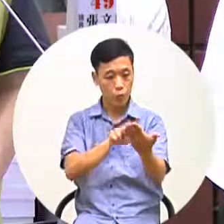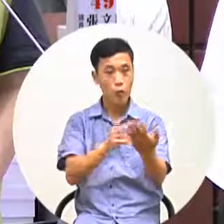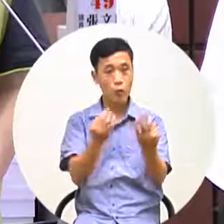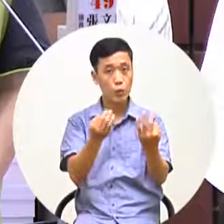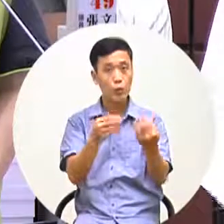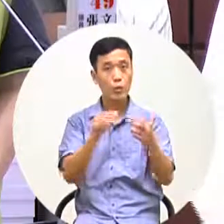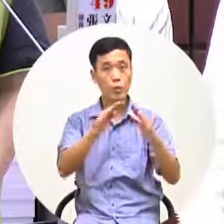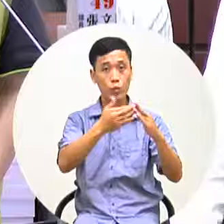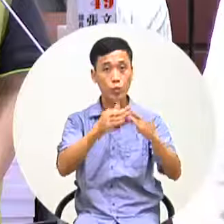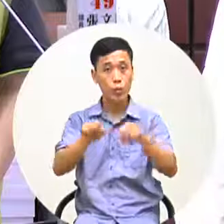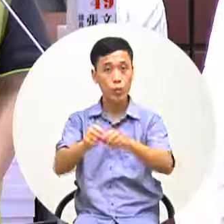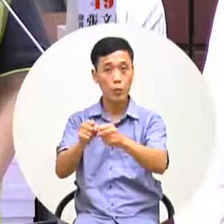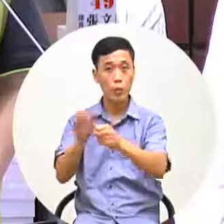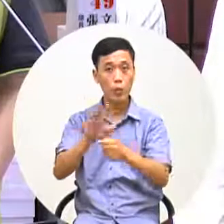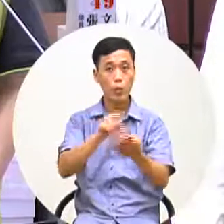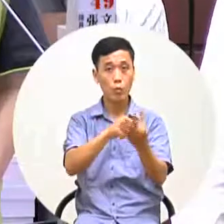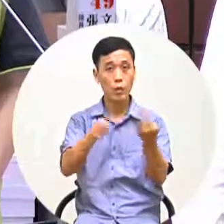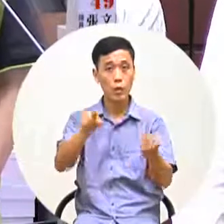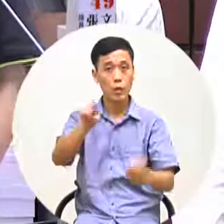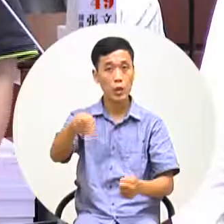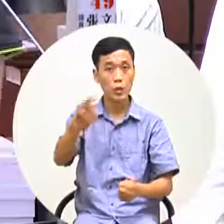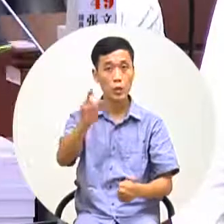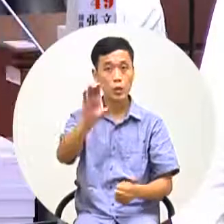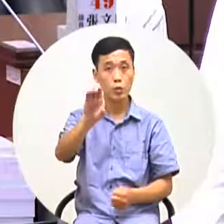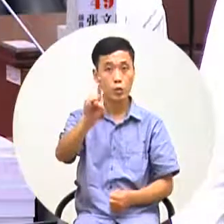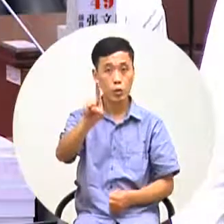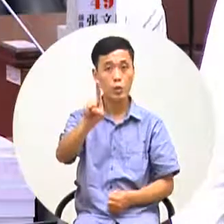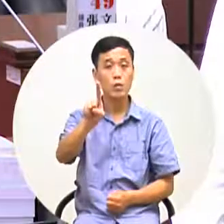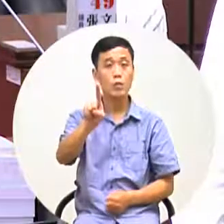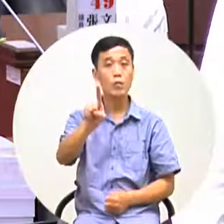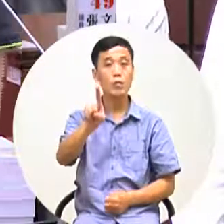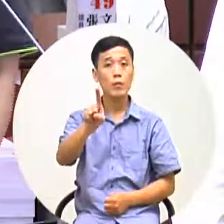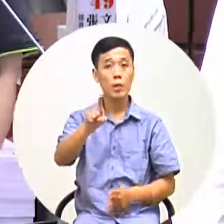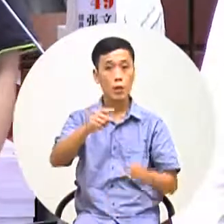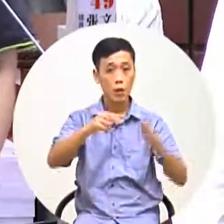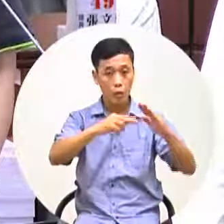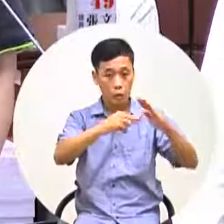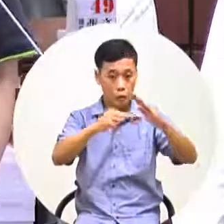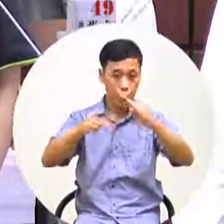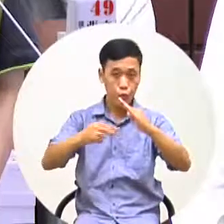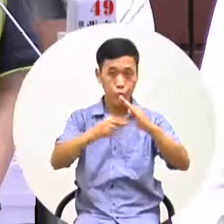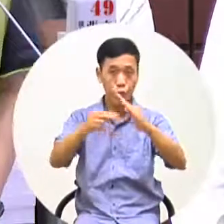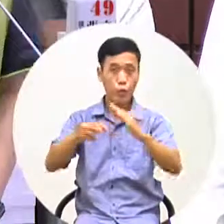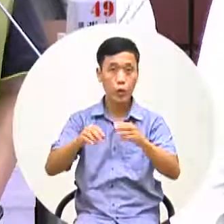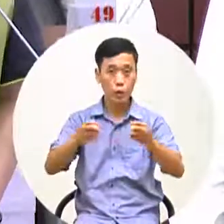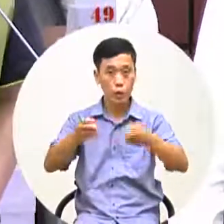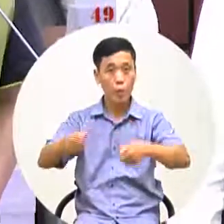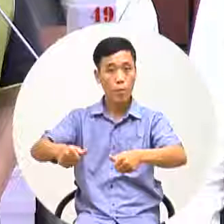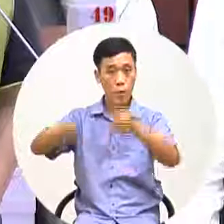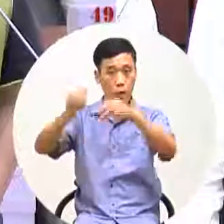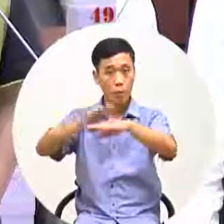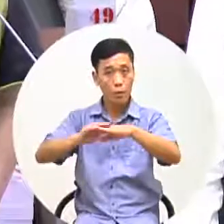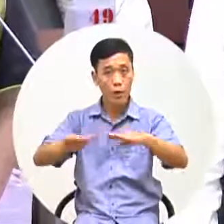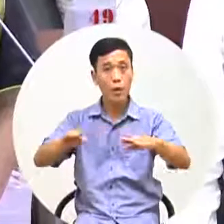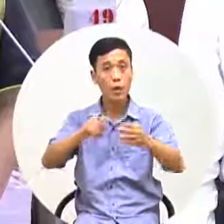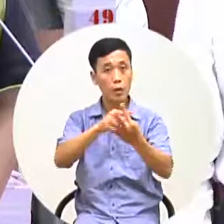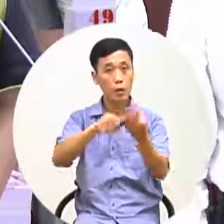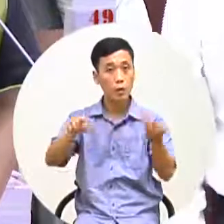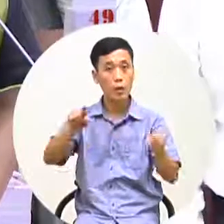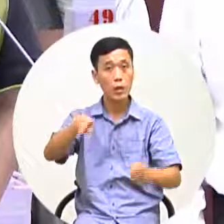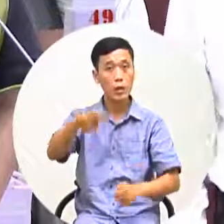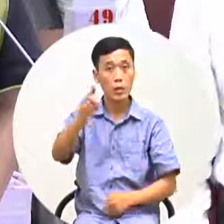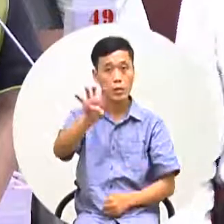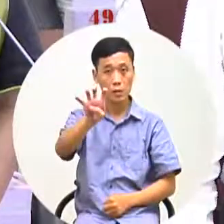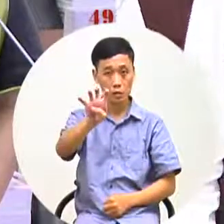191件，那已经修理或和解的部分也达到有140件了哈，还有